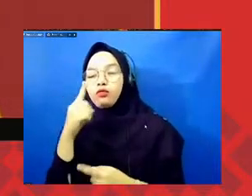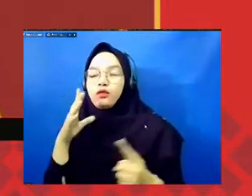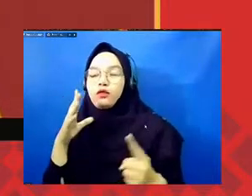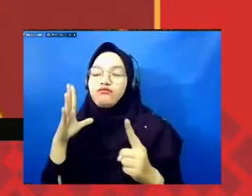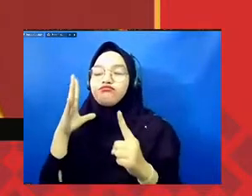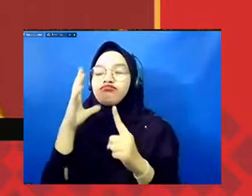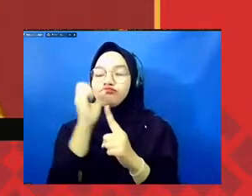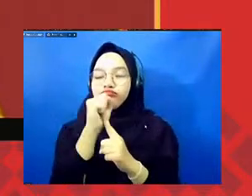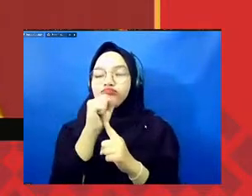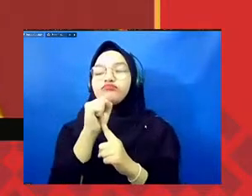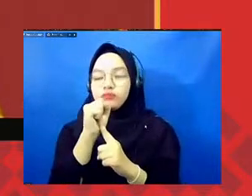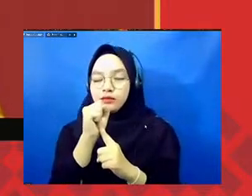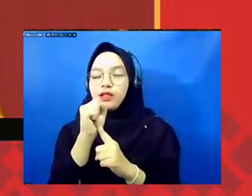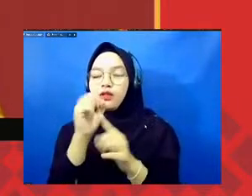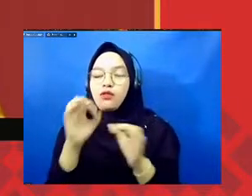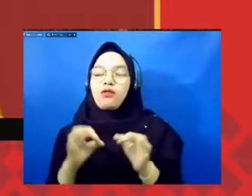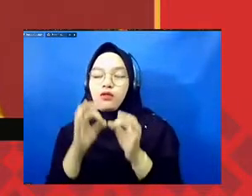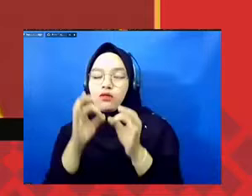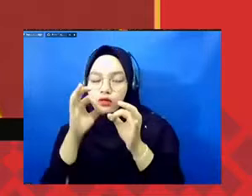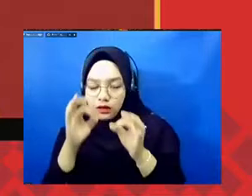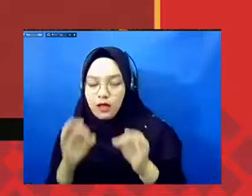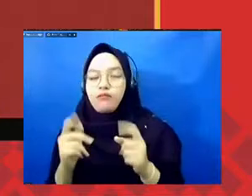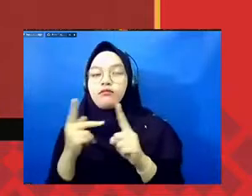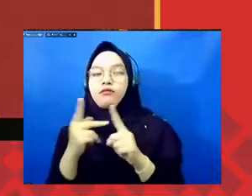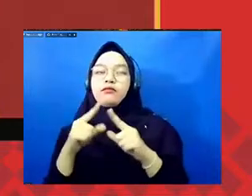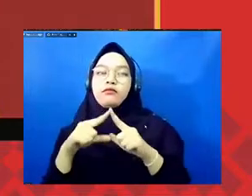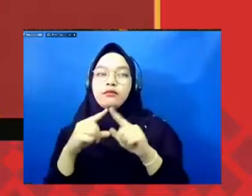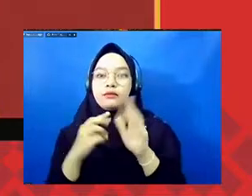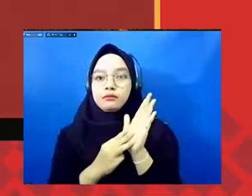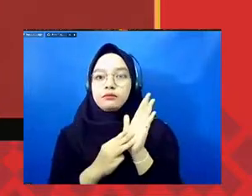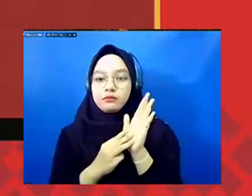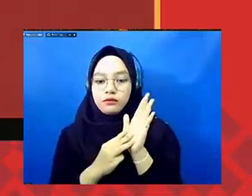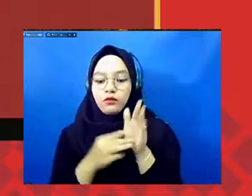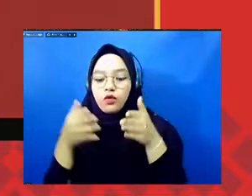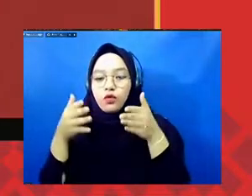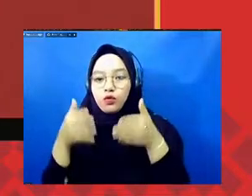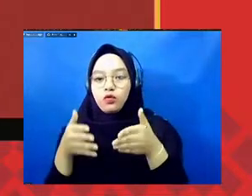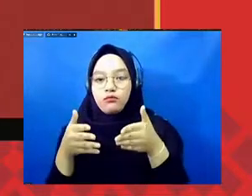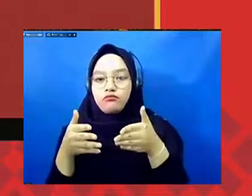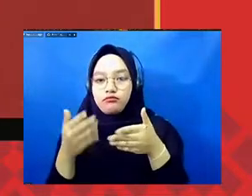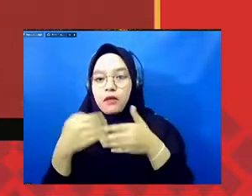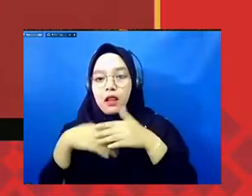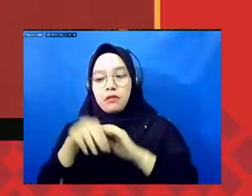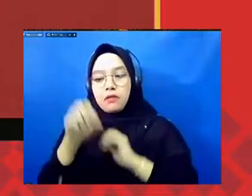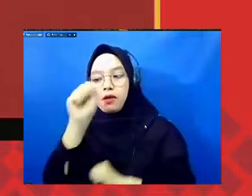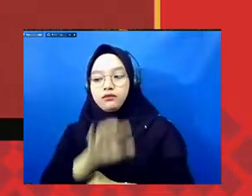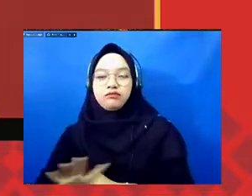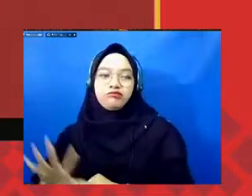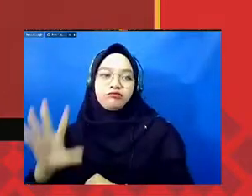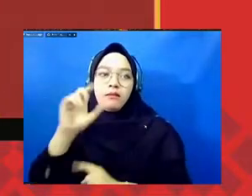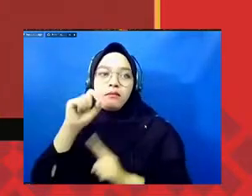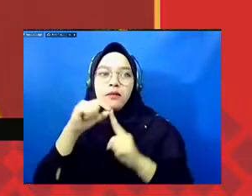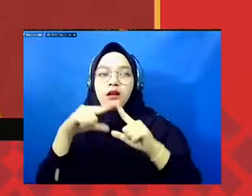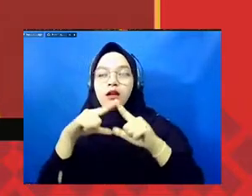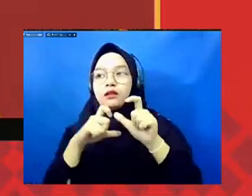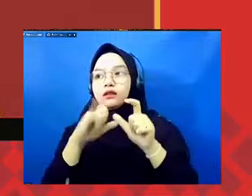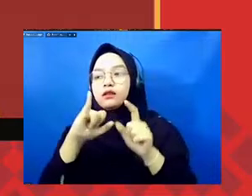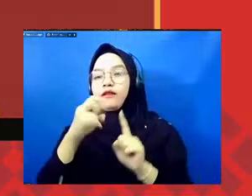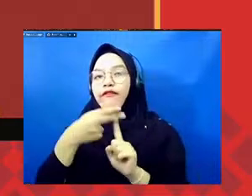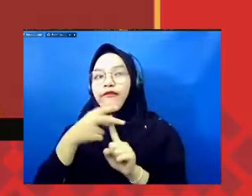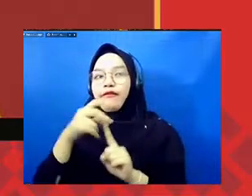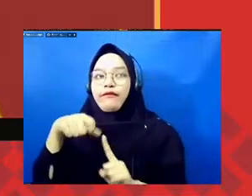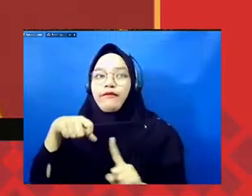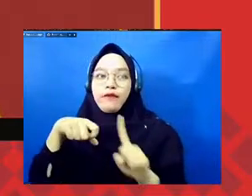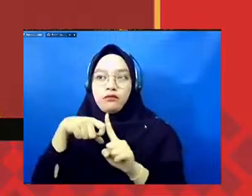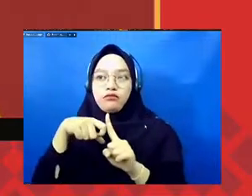atau human rights regions, human rights regions khususnya di Asia Pasifik. Sekali lagi, isu yang